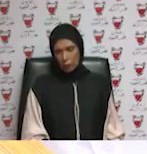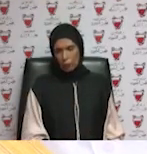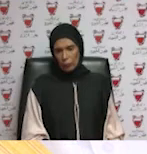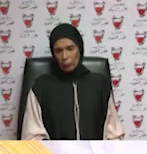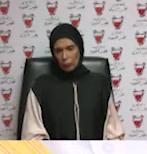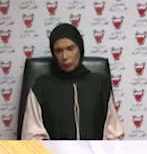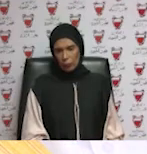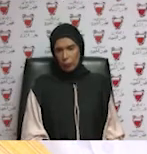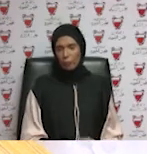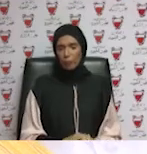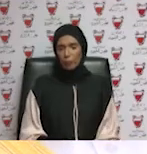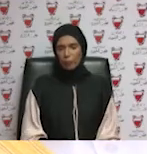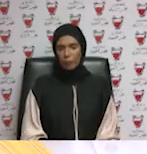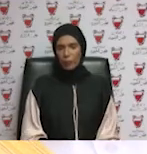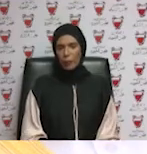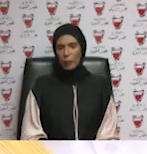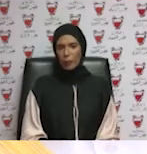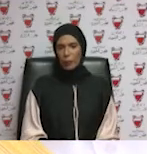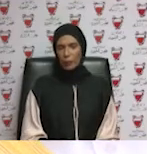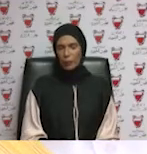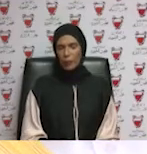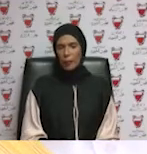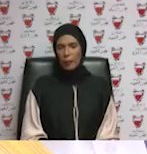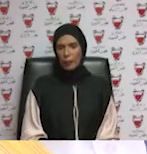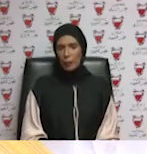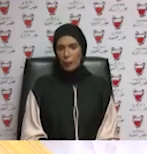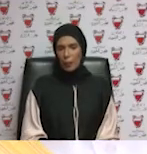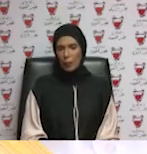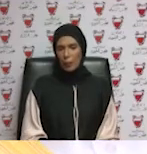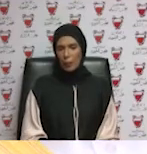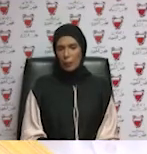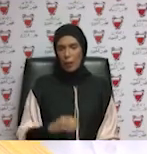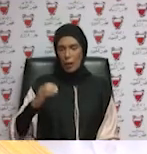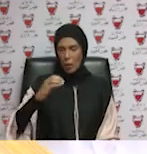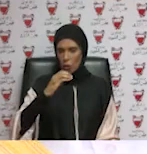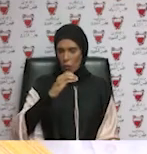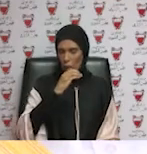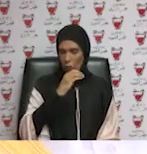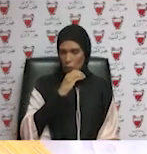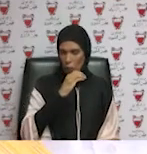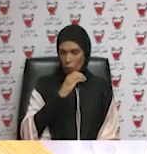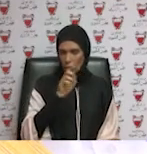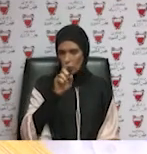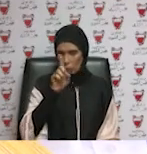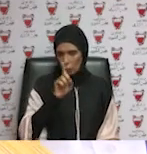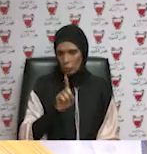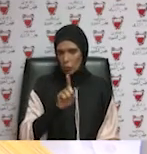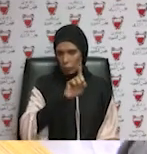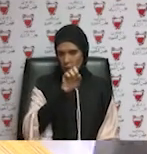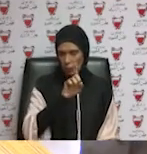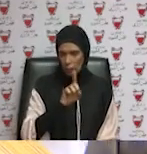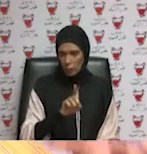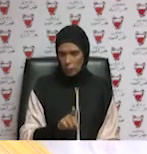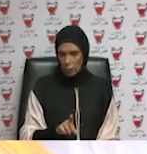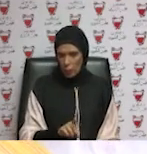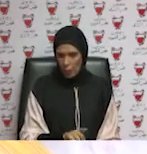حاضر من وزارة المالية والاقتصاد الوطني أن اليوم كان عنده موجود الإجابات الوافية يجيب على الاستفسارات اللي طرحت، وأنا ما شفت لك